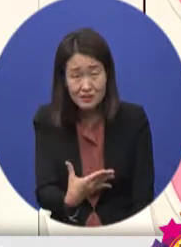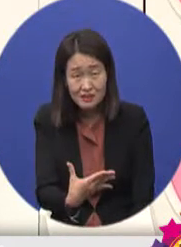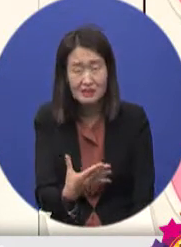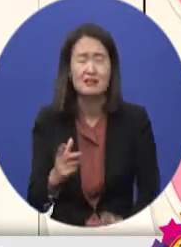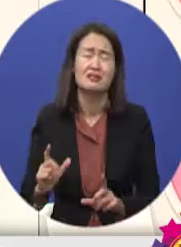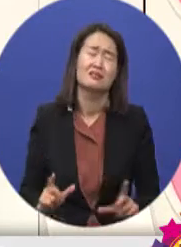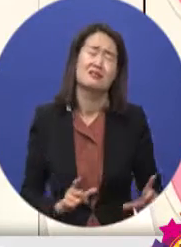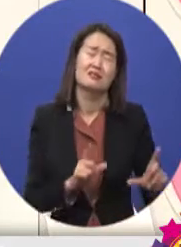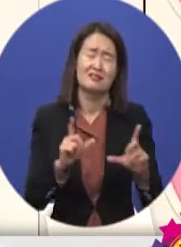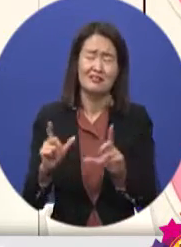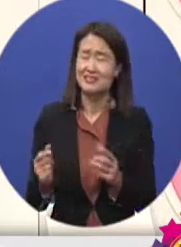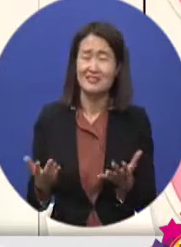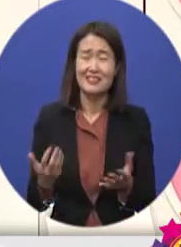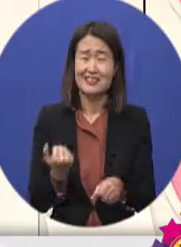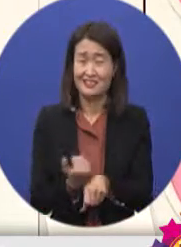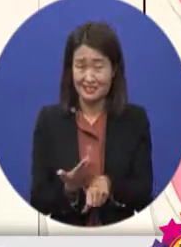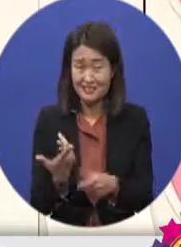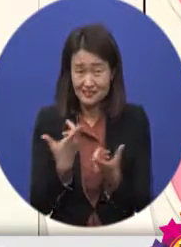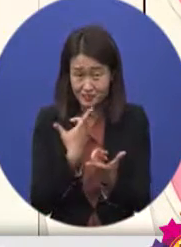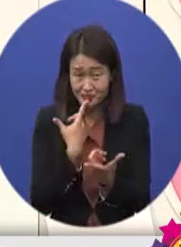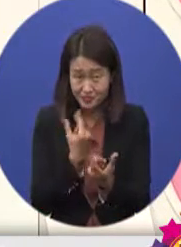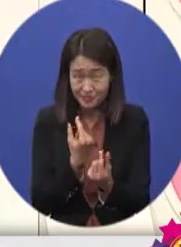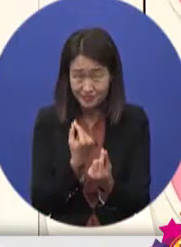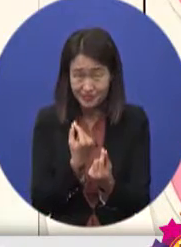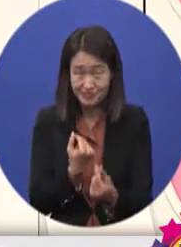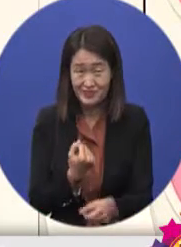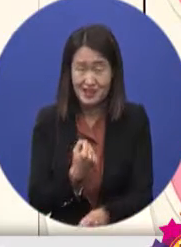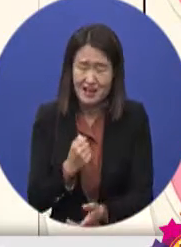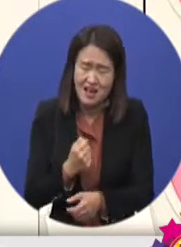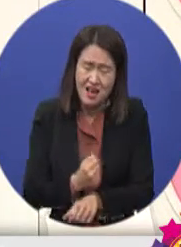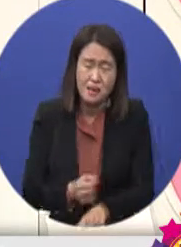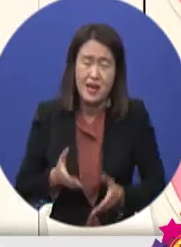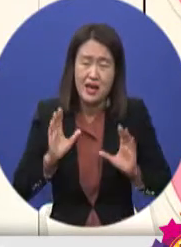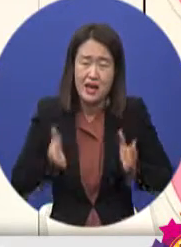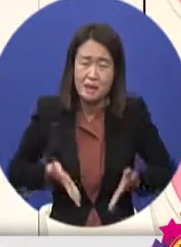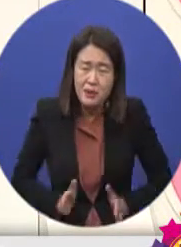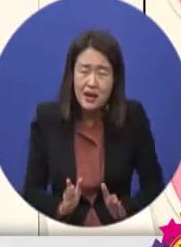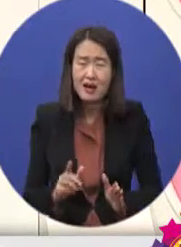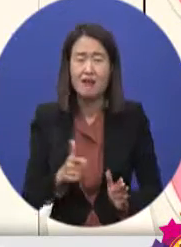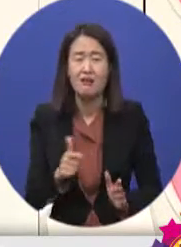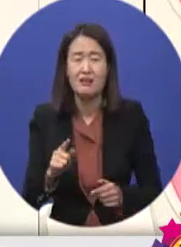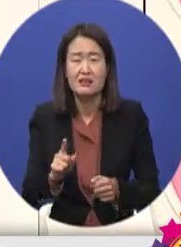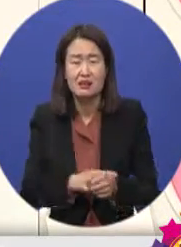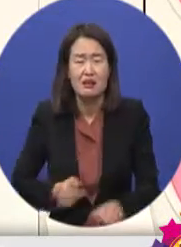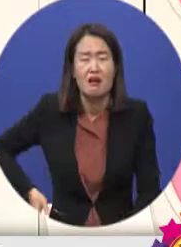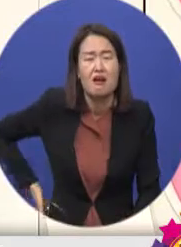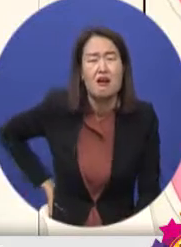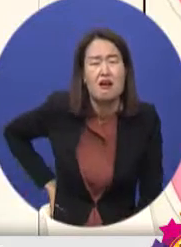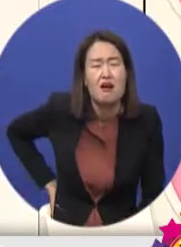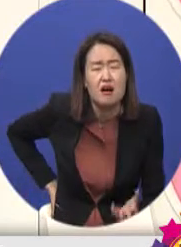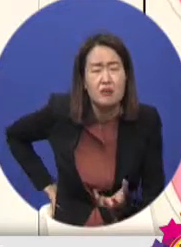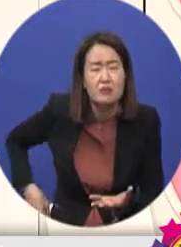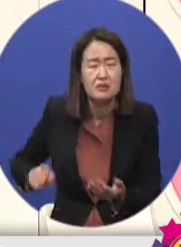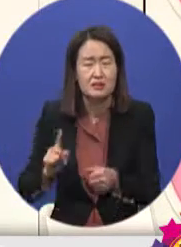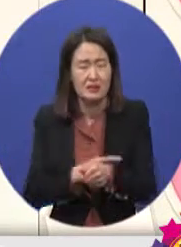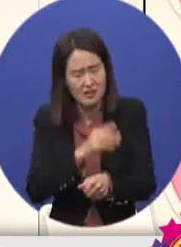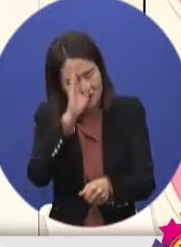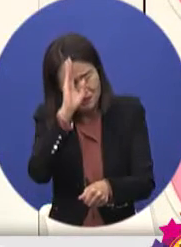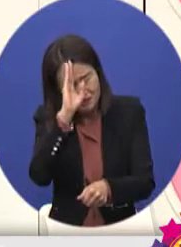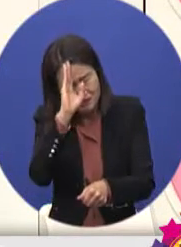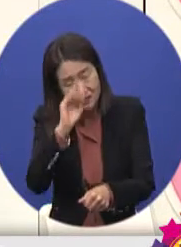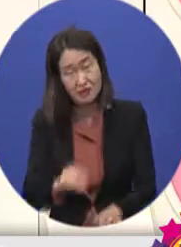힘들게 사르셔서. 네. 이렇게 뭐 순산하고 이러면서 여자들은 허리가 아프고 이런 것 같아요, 그죠?